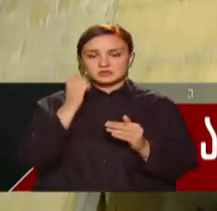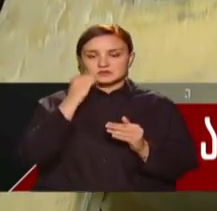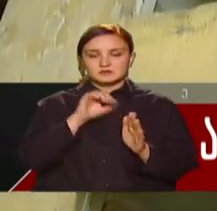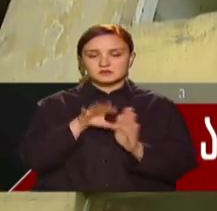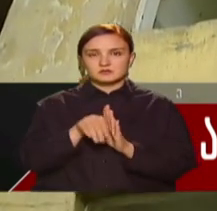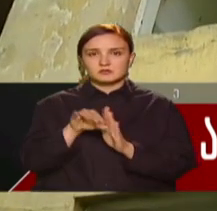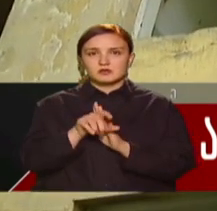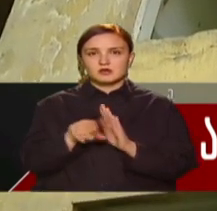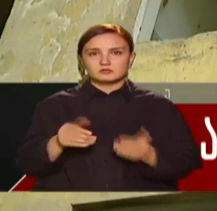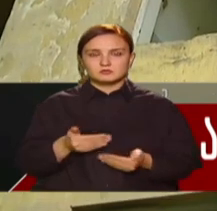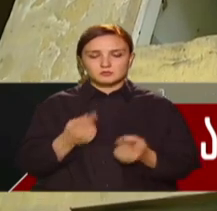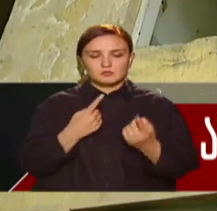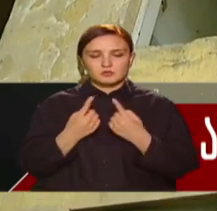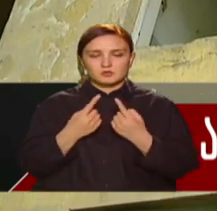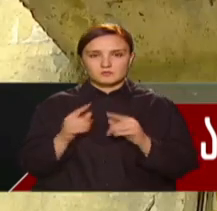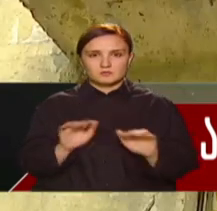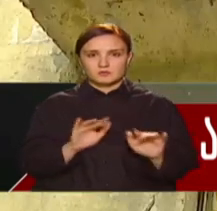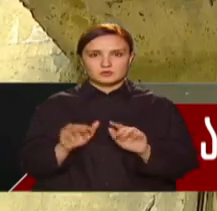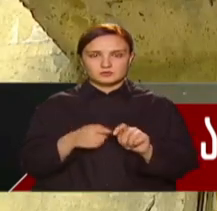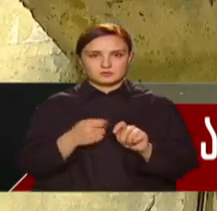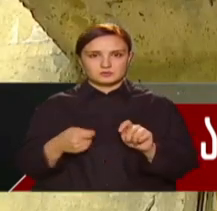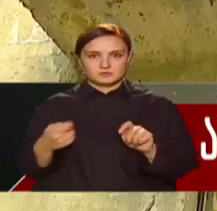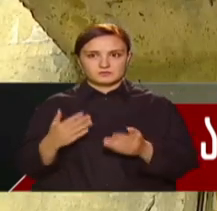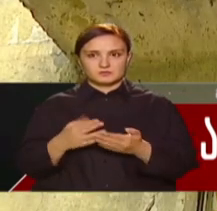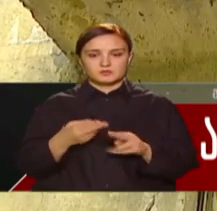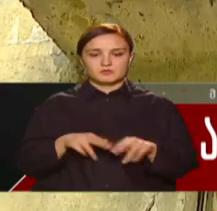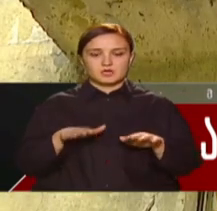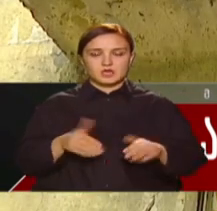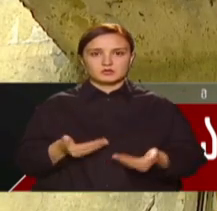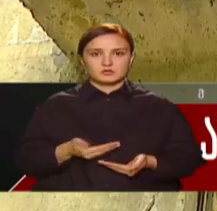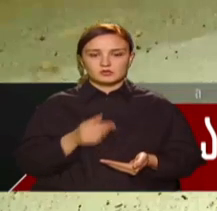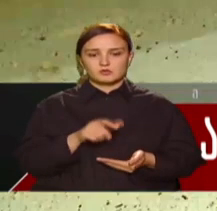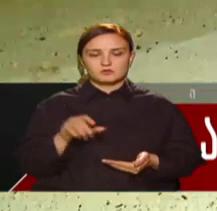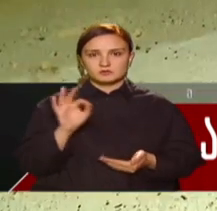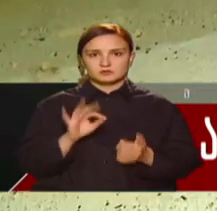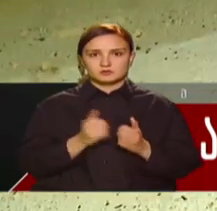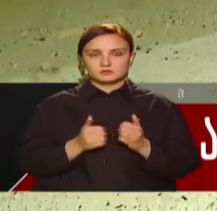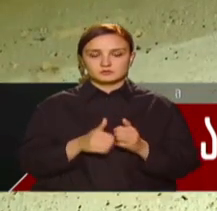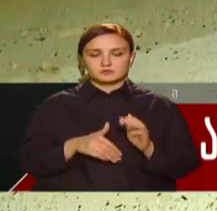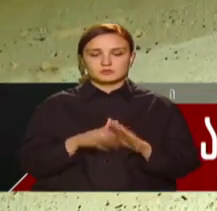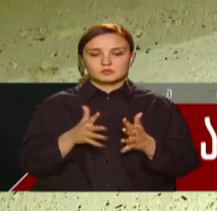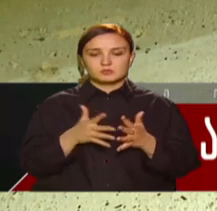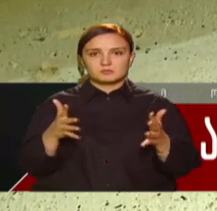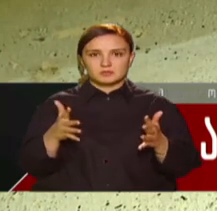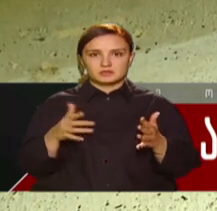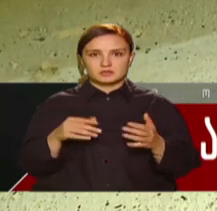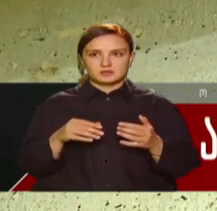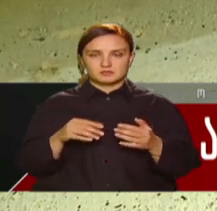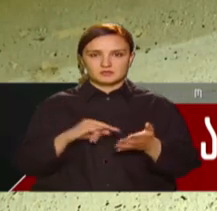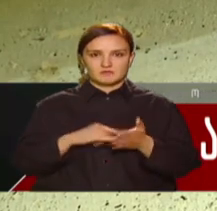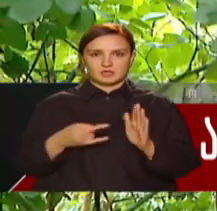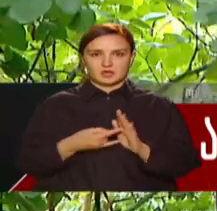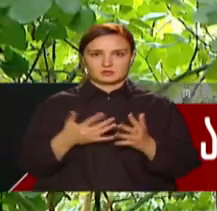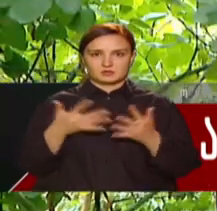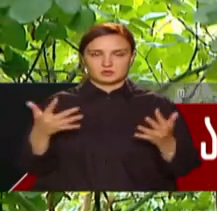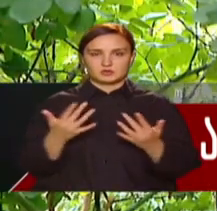მცხოვრებ მოსახლეობასთან მოლაპარაკების პროცესი ჭიანურდება, რადგან ადგილობრივები ხშირ შემთხვევაში უფრო მეტ ფართს ითხოვენ, ვიდრე მათი